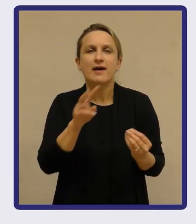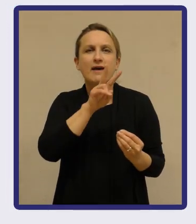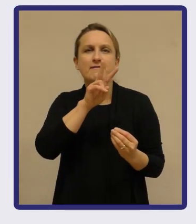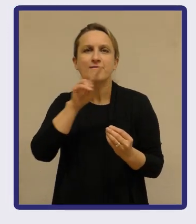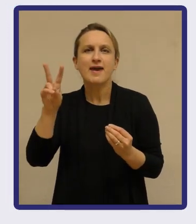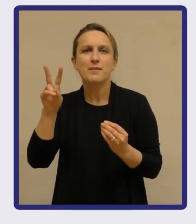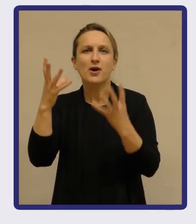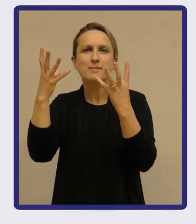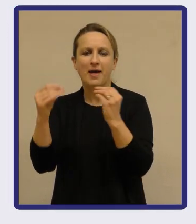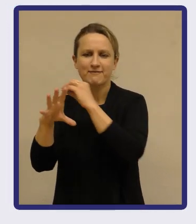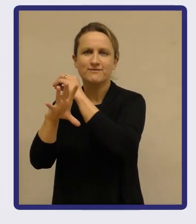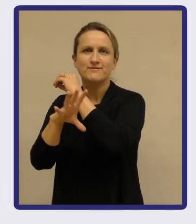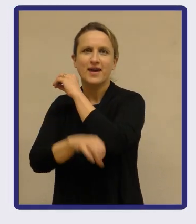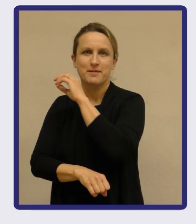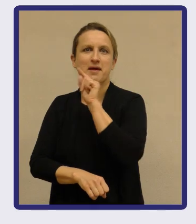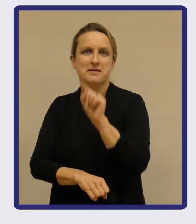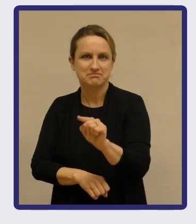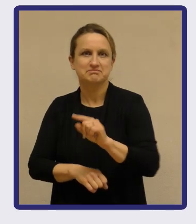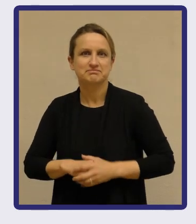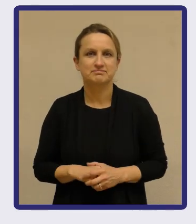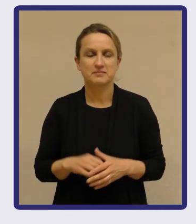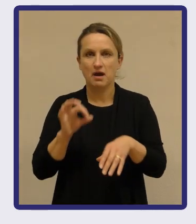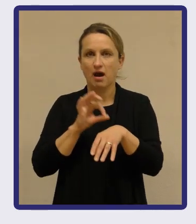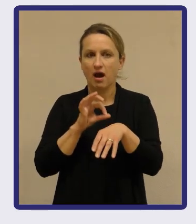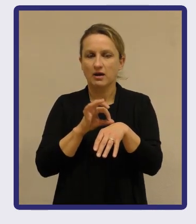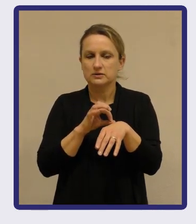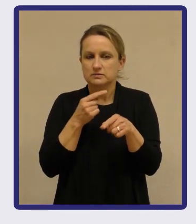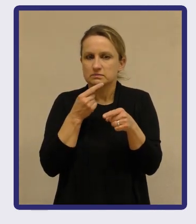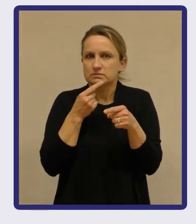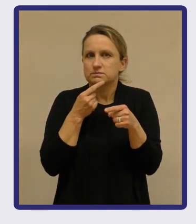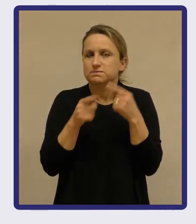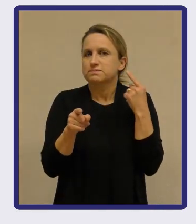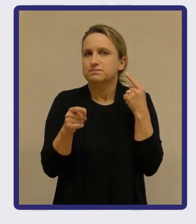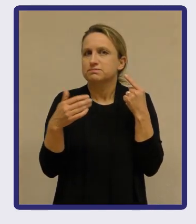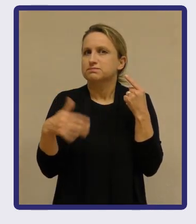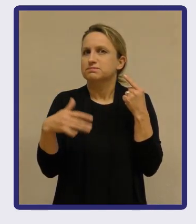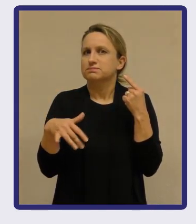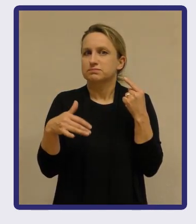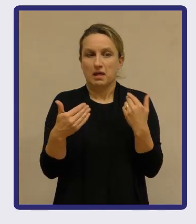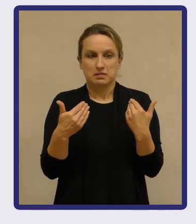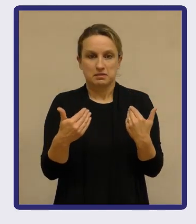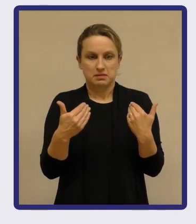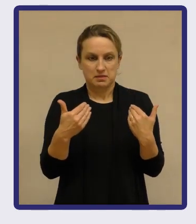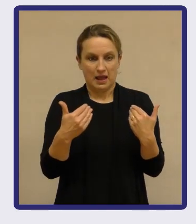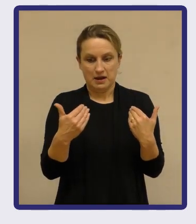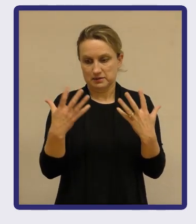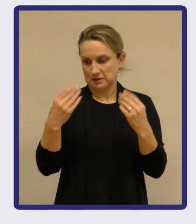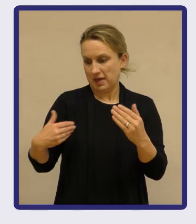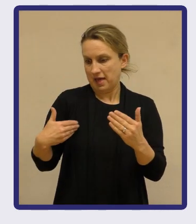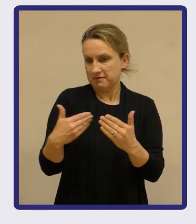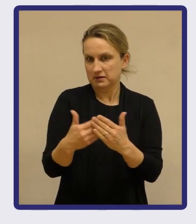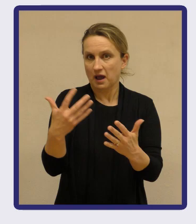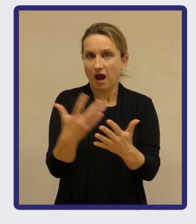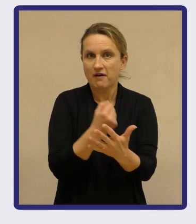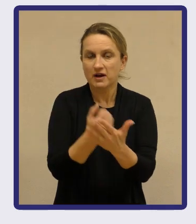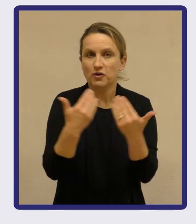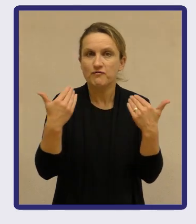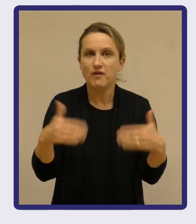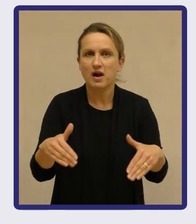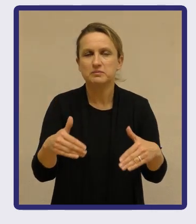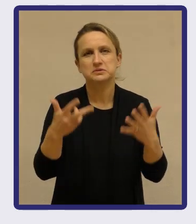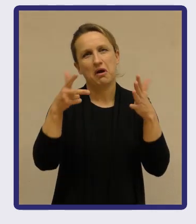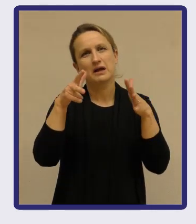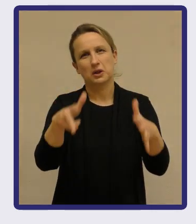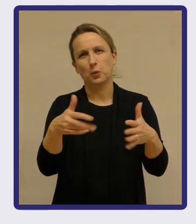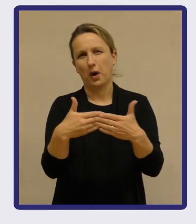Harvikhaiguste päeva tähistatakse veebruari viimasel päeval. Haruldasi haiguseid on tänaseks päevaks avastatud juba ligi 8000, kuid ravi